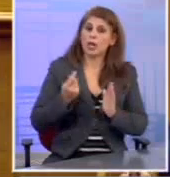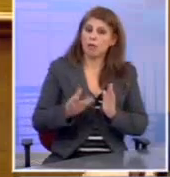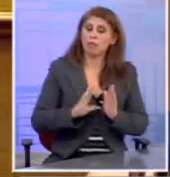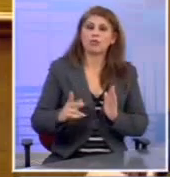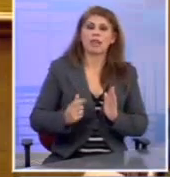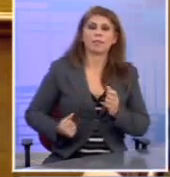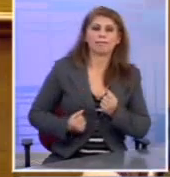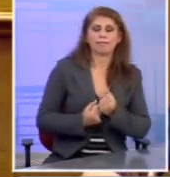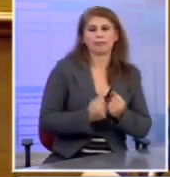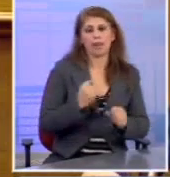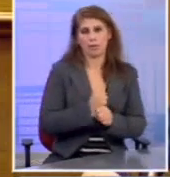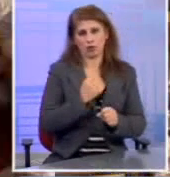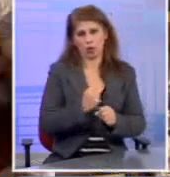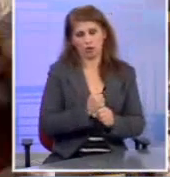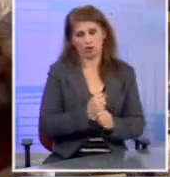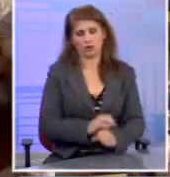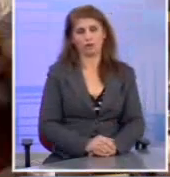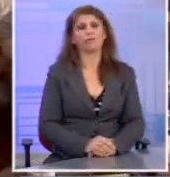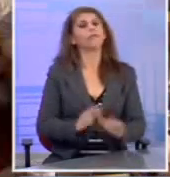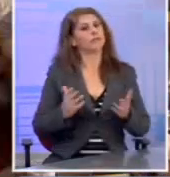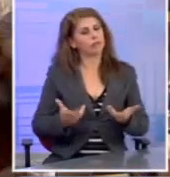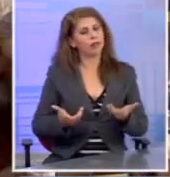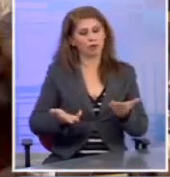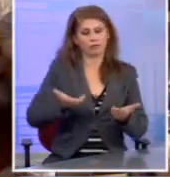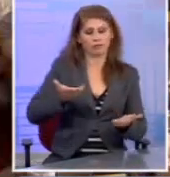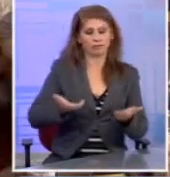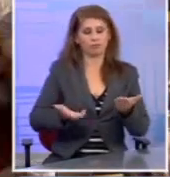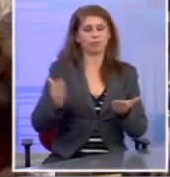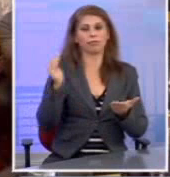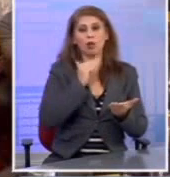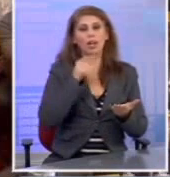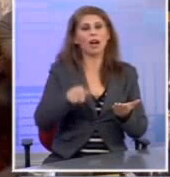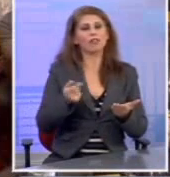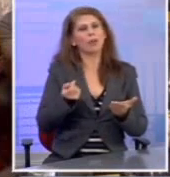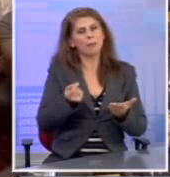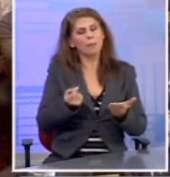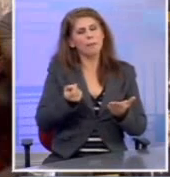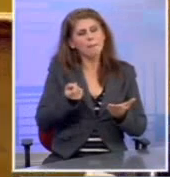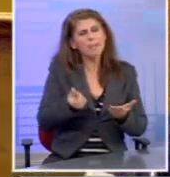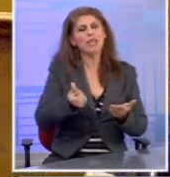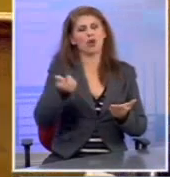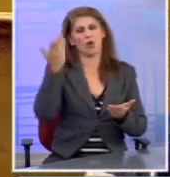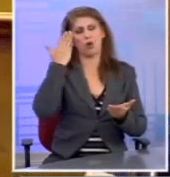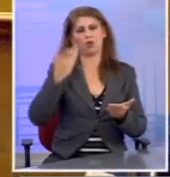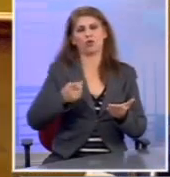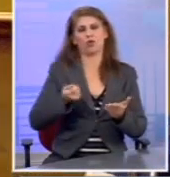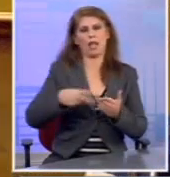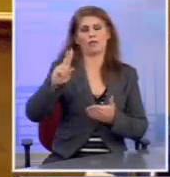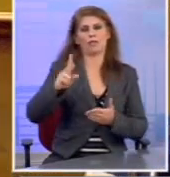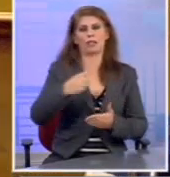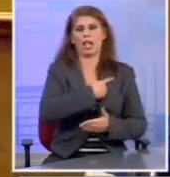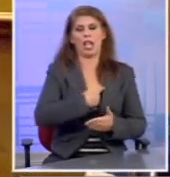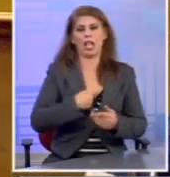ενίσχυση της απασχόλησης. Και έτσι να αντισταθμιστεί πάρα πολύ γρήγορα αυτό το μικρό κόστος αύξησης εργοδοτικών